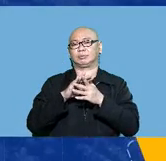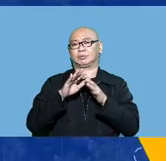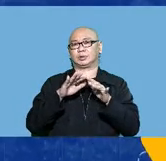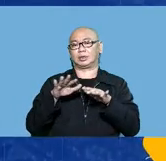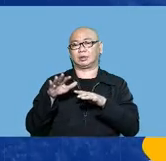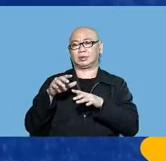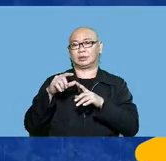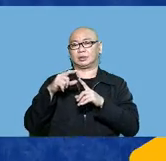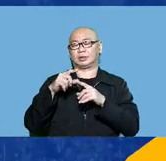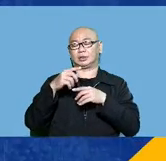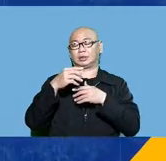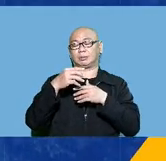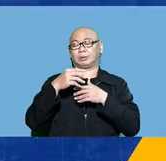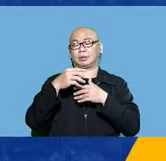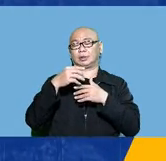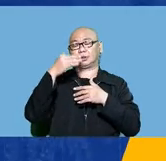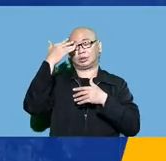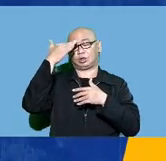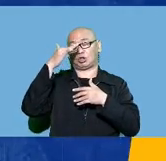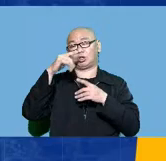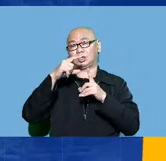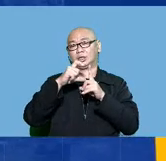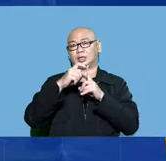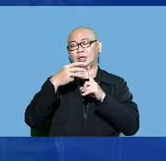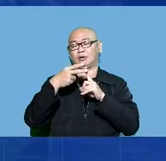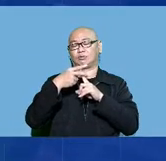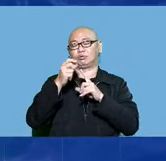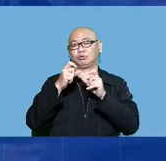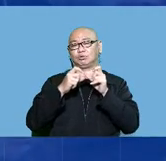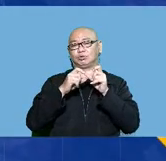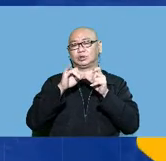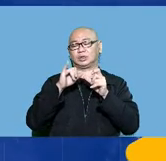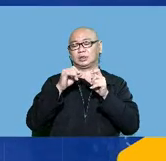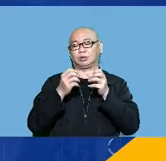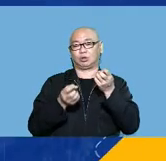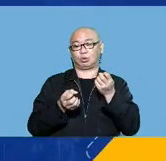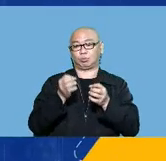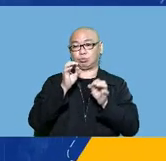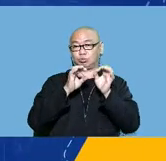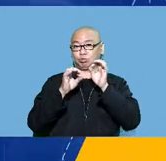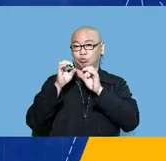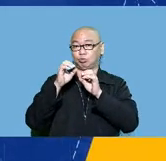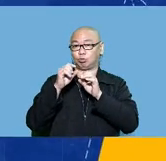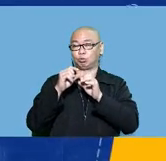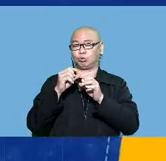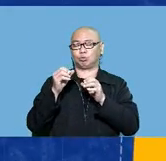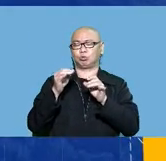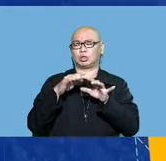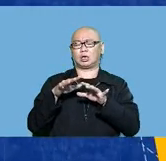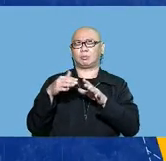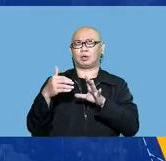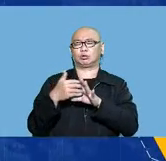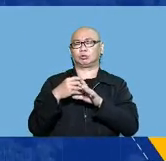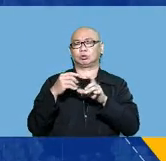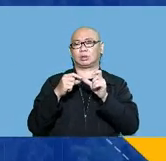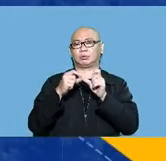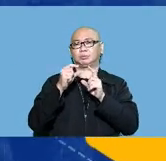dan akhirnya gelembung udara itu masuk ke dalam tubuh aliran dan masuk ke dalam sud